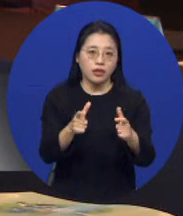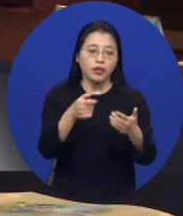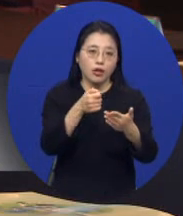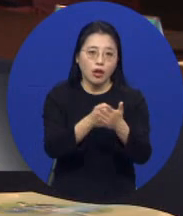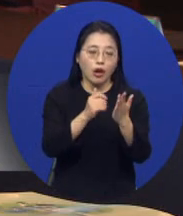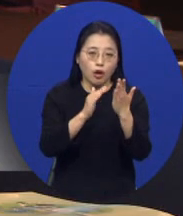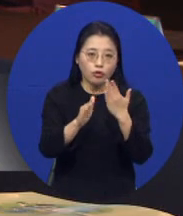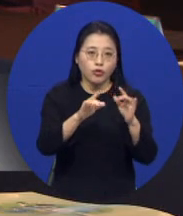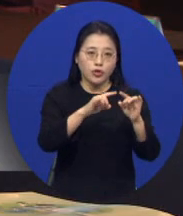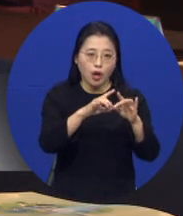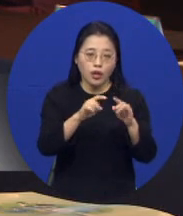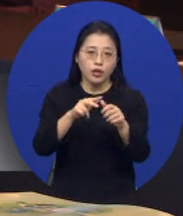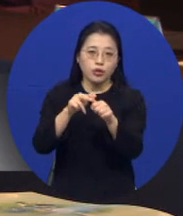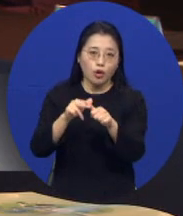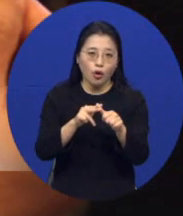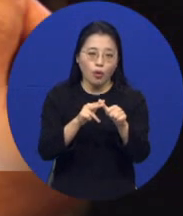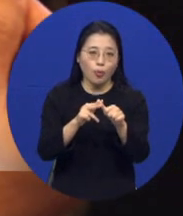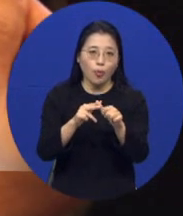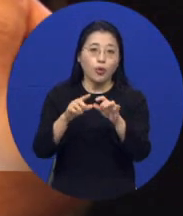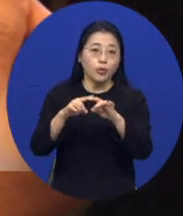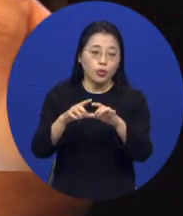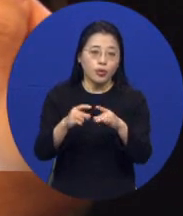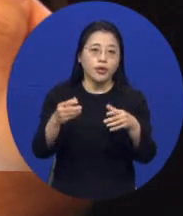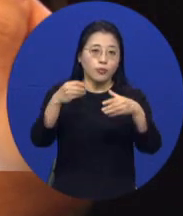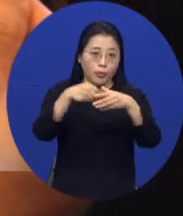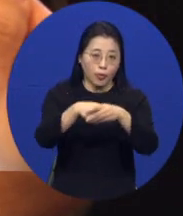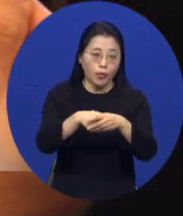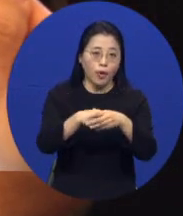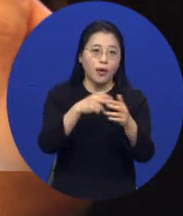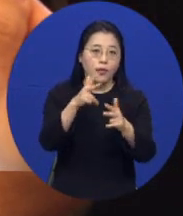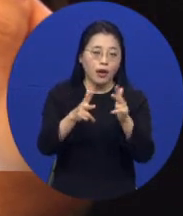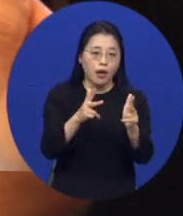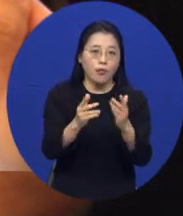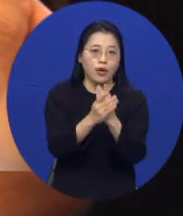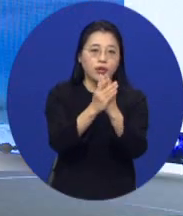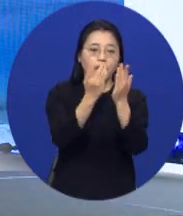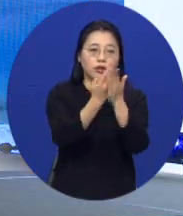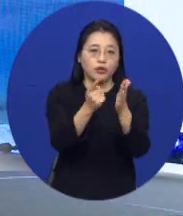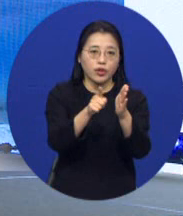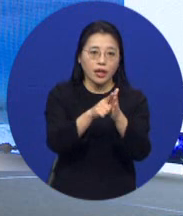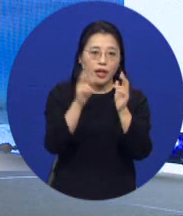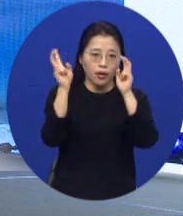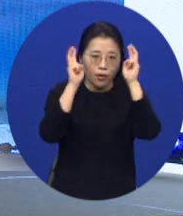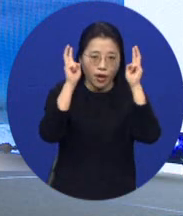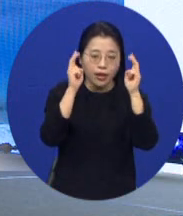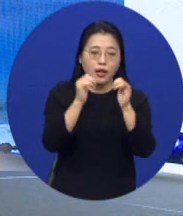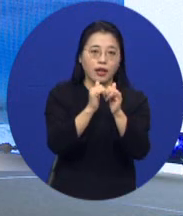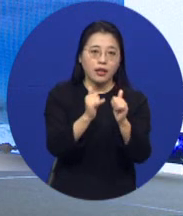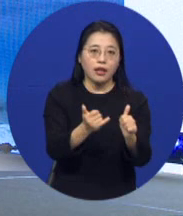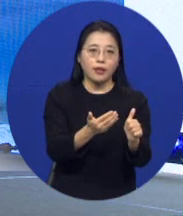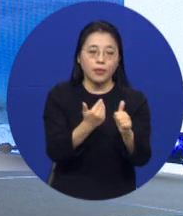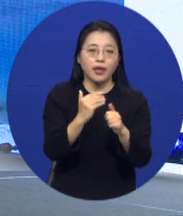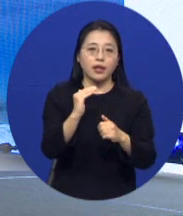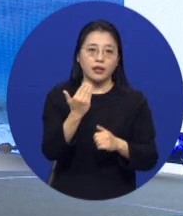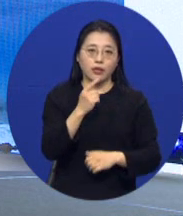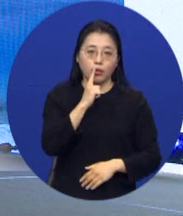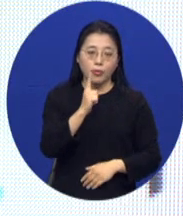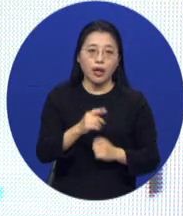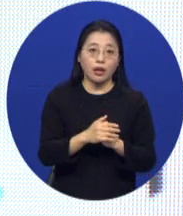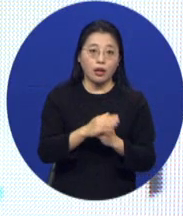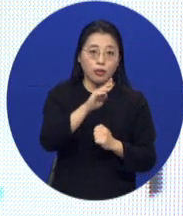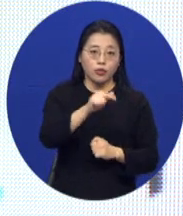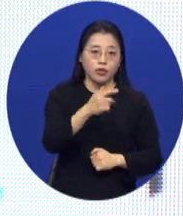융합시킨 새로운 산업이 생길 수 있도록 인력과 기업을 유치해야 한다고 말했습니다 군산에너지는 에너지를 소비하는